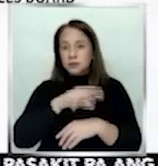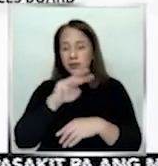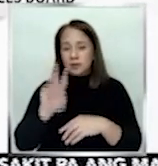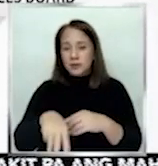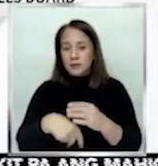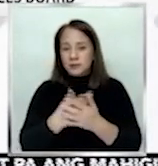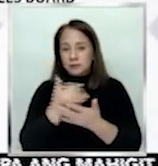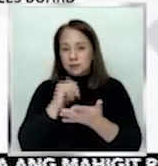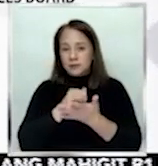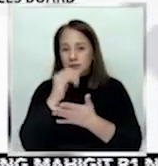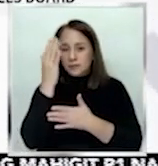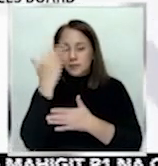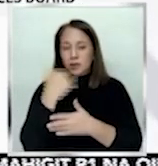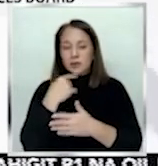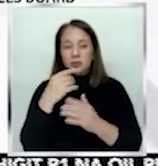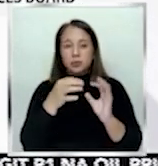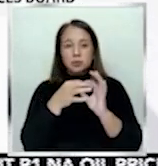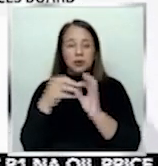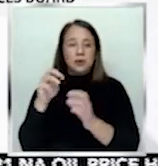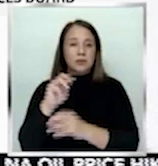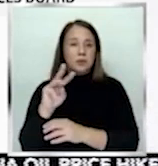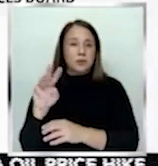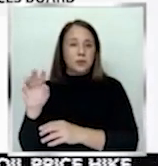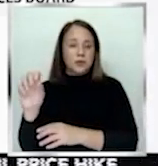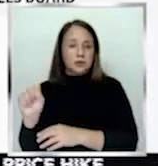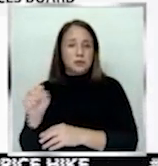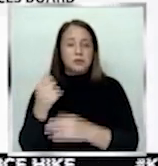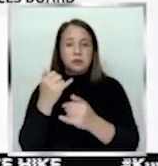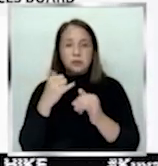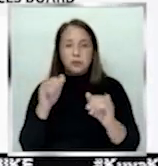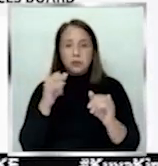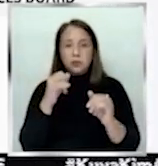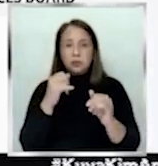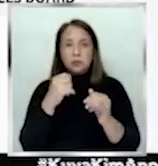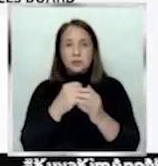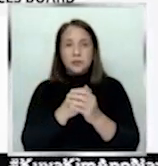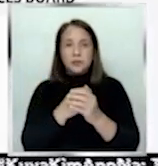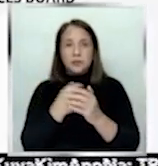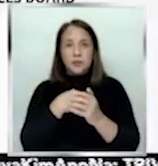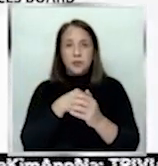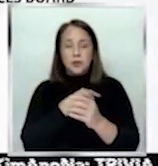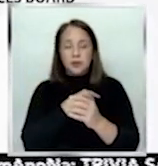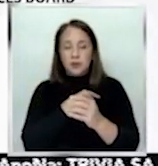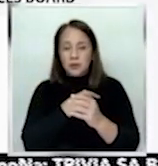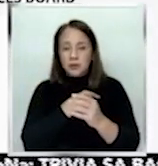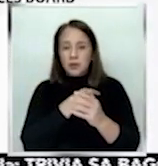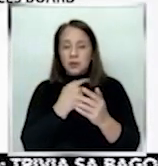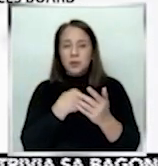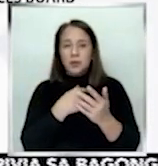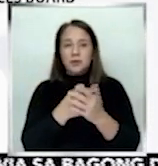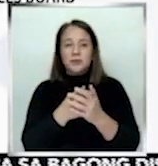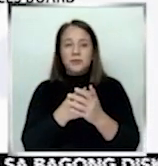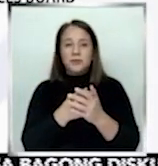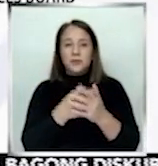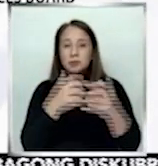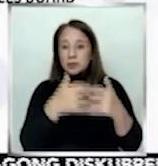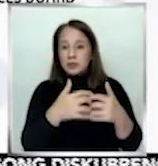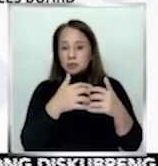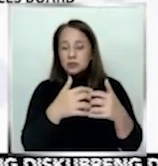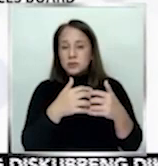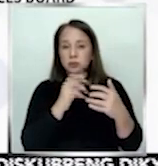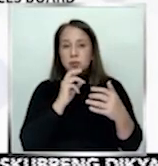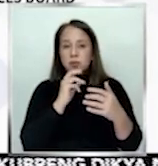with NWSS, yung pinaparedy natin yung mga tubewells and then the treatment facilities, no? Para yun ang mag-augment,